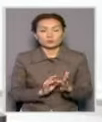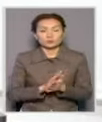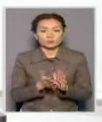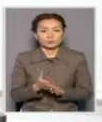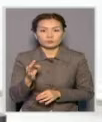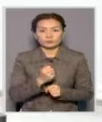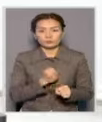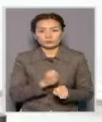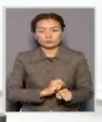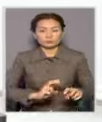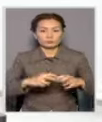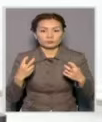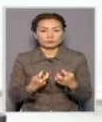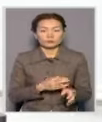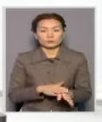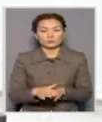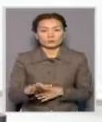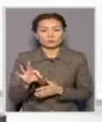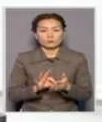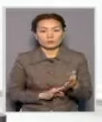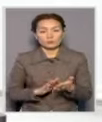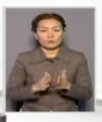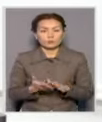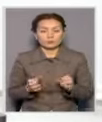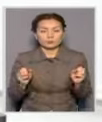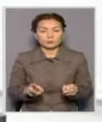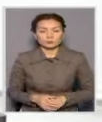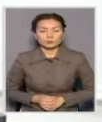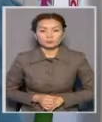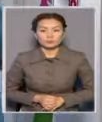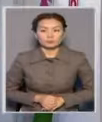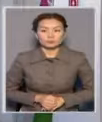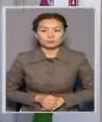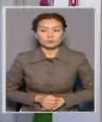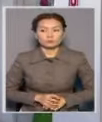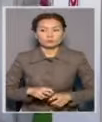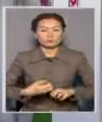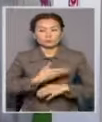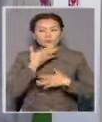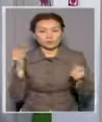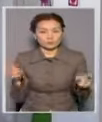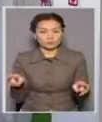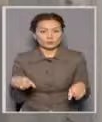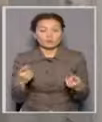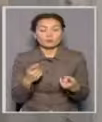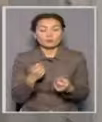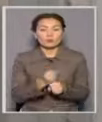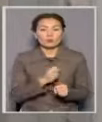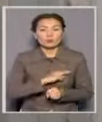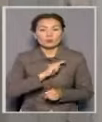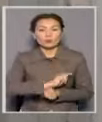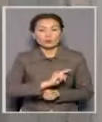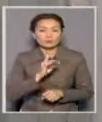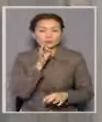проведен мониторинг исполнения долгосрочных договоров нет проблем с развитием отечественные отрасли